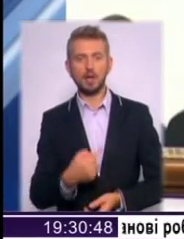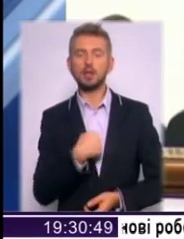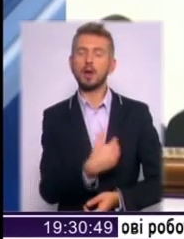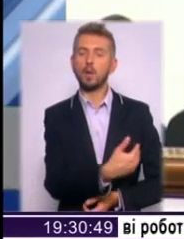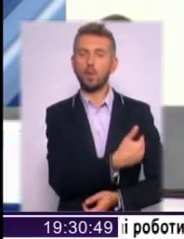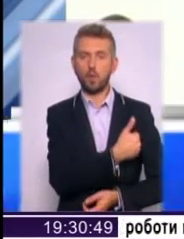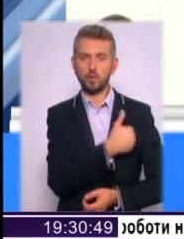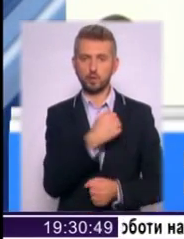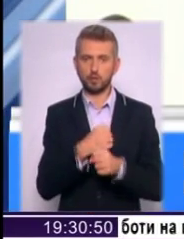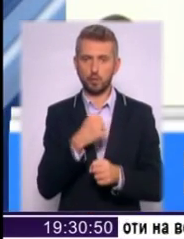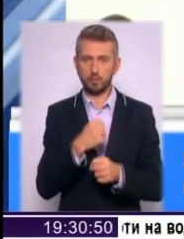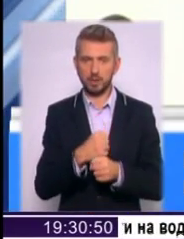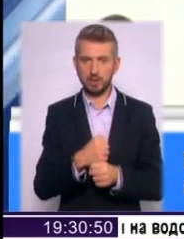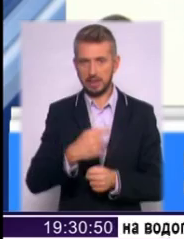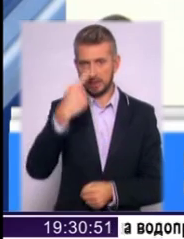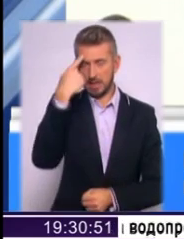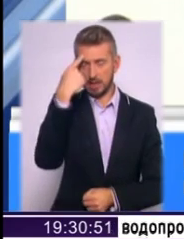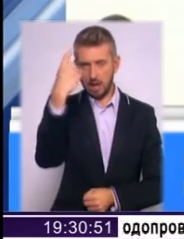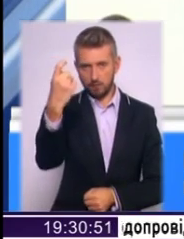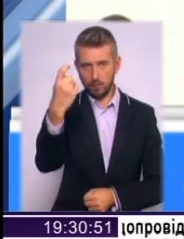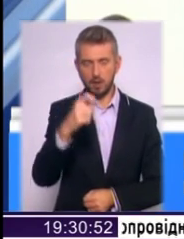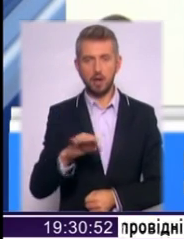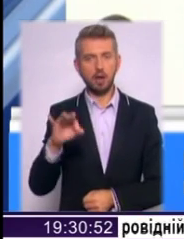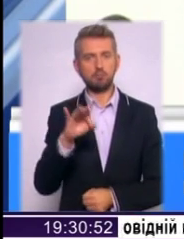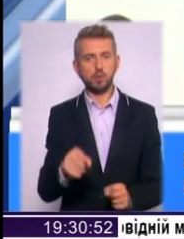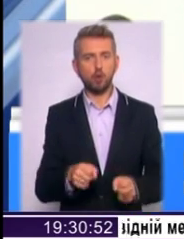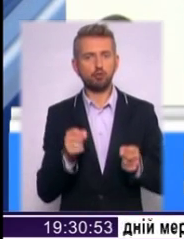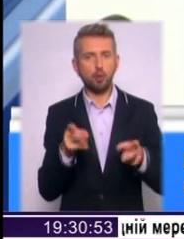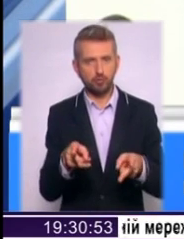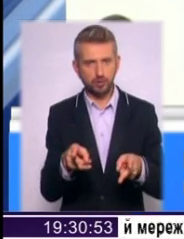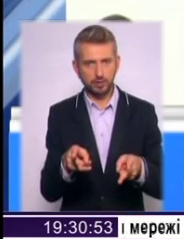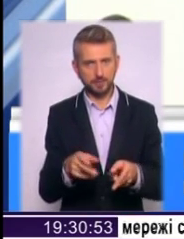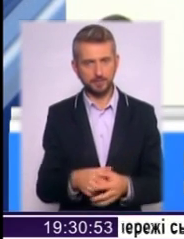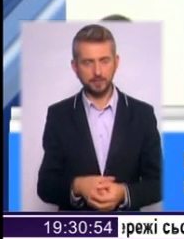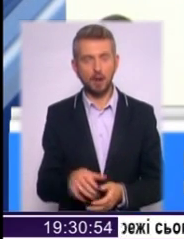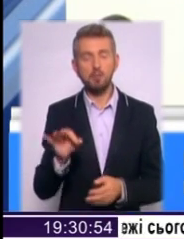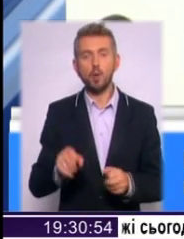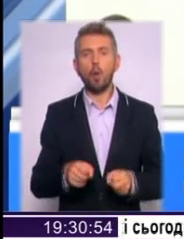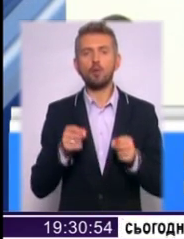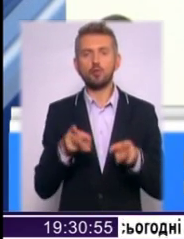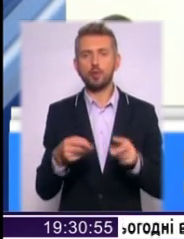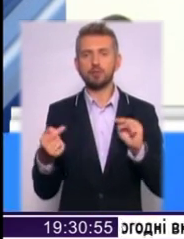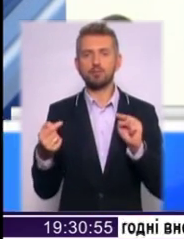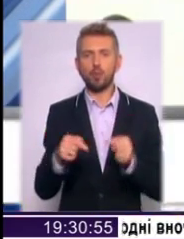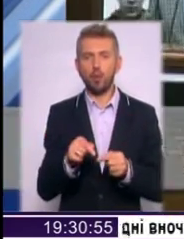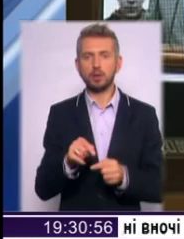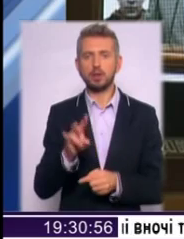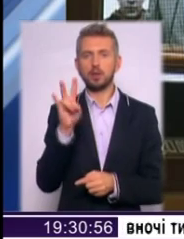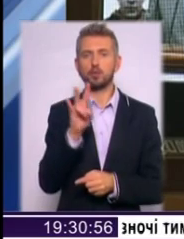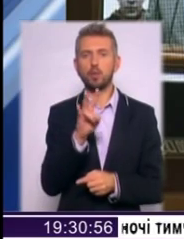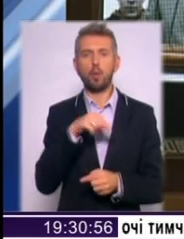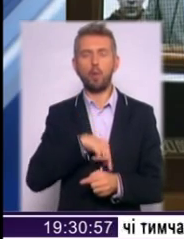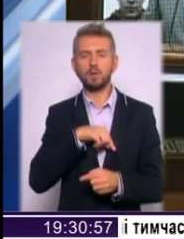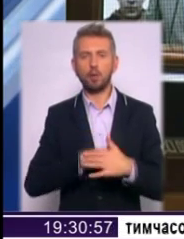хочу зробити заяву про злочин. Про злочин проти духовних основ